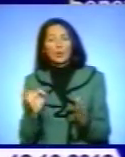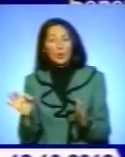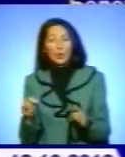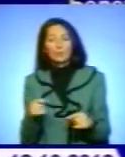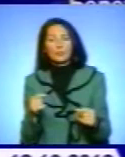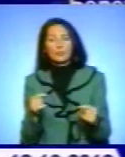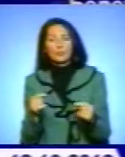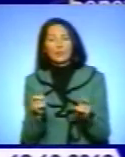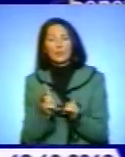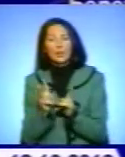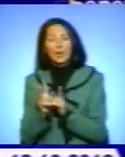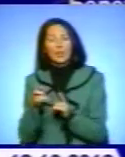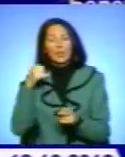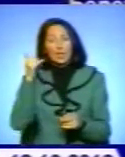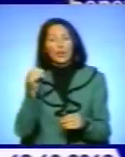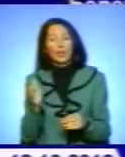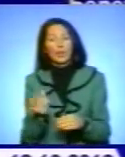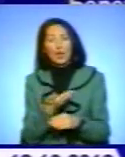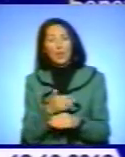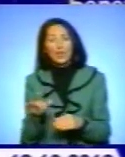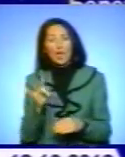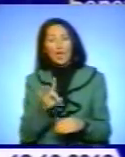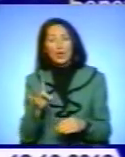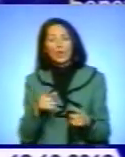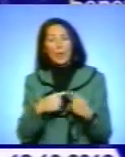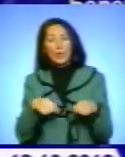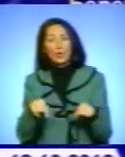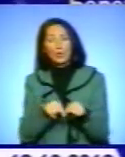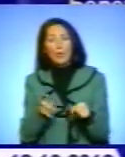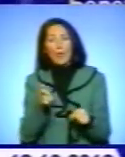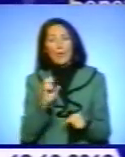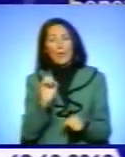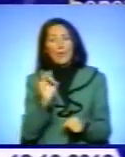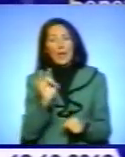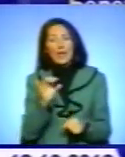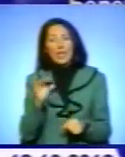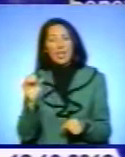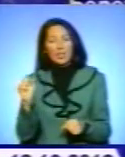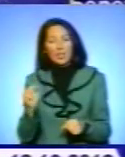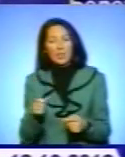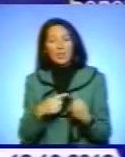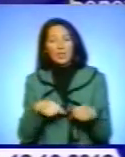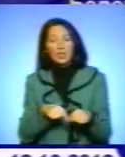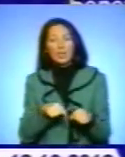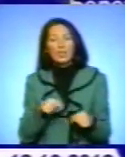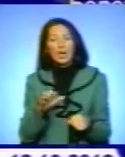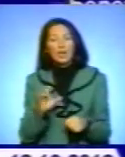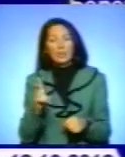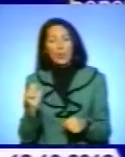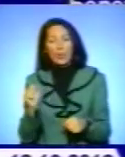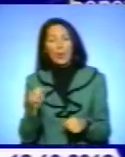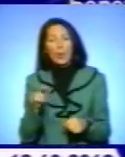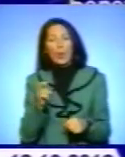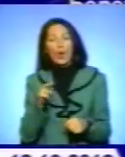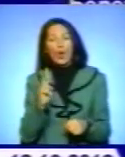Контактні телефони міжрайонних підрозділів Бережанське, міжрайвідділення УСБУ в Тернопільській області, Бережанський,